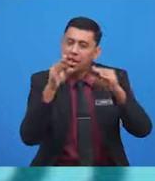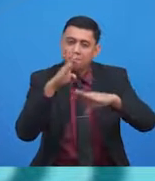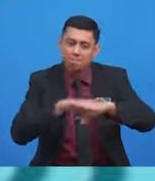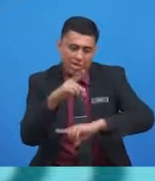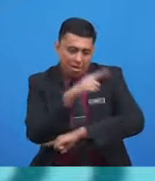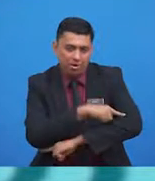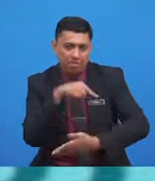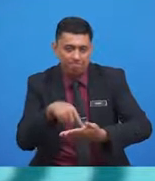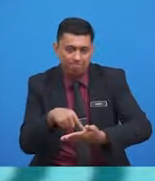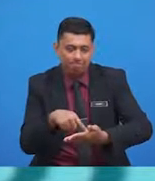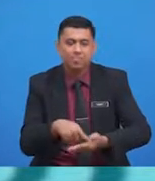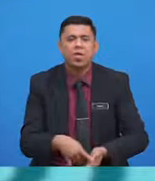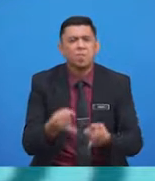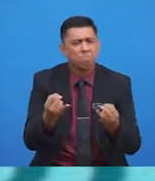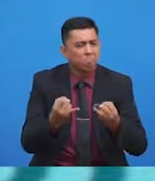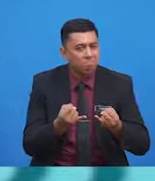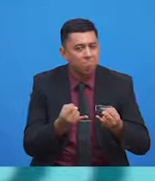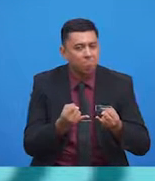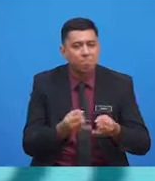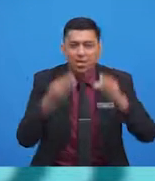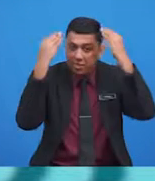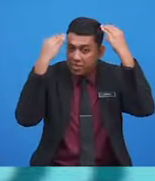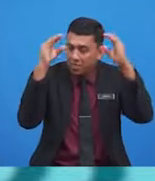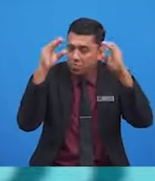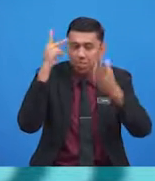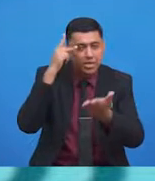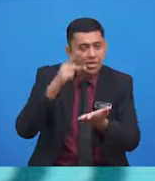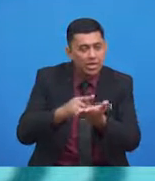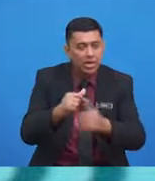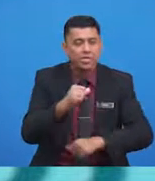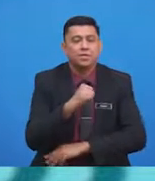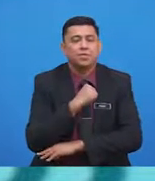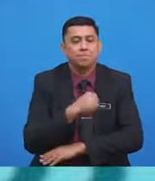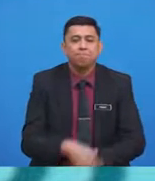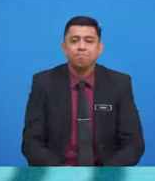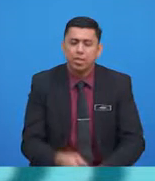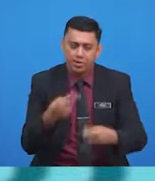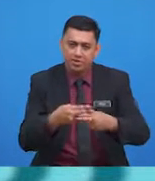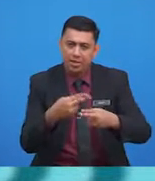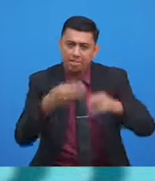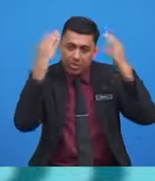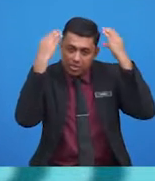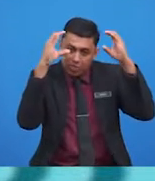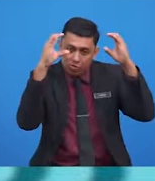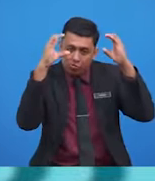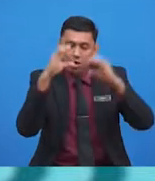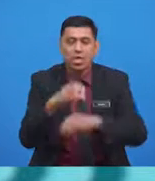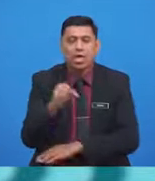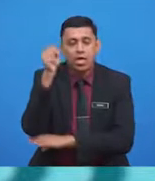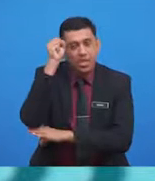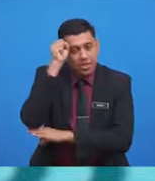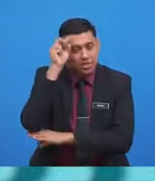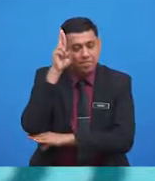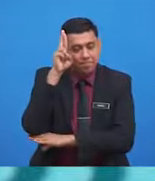ini, izinkan cikgu memperkenalkan diri. Saya Cikgu Sasi Rajah